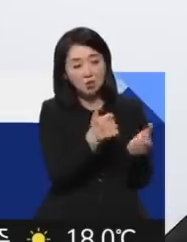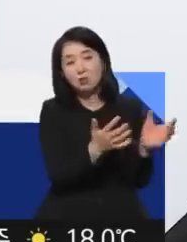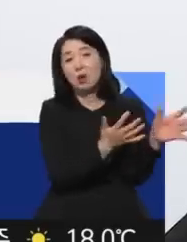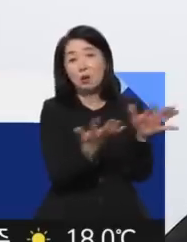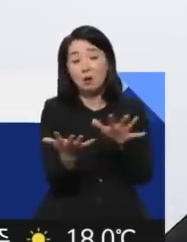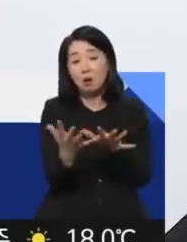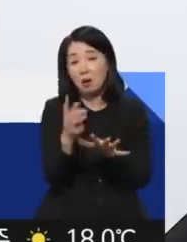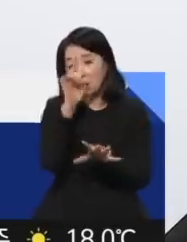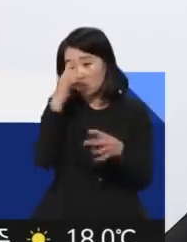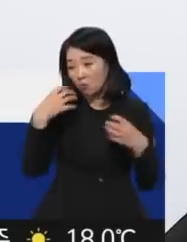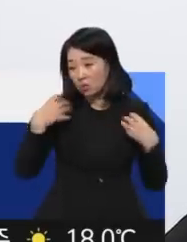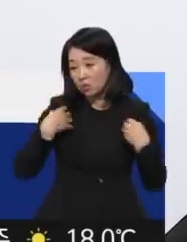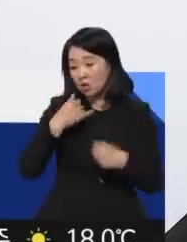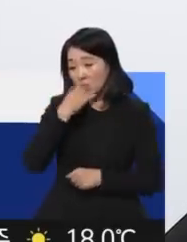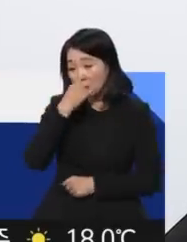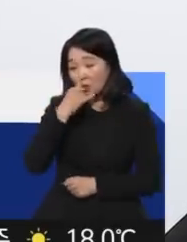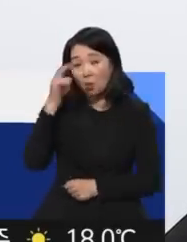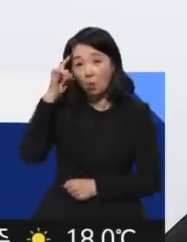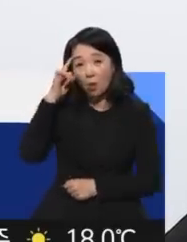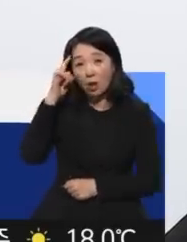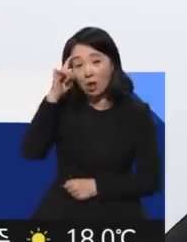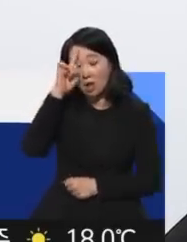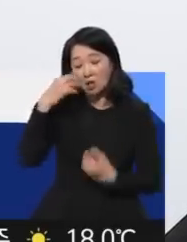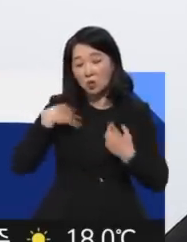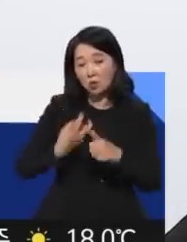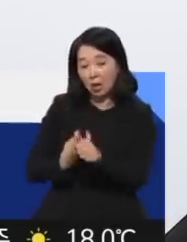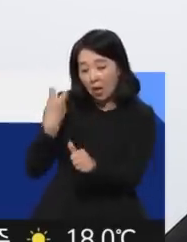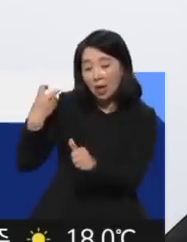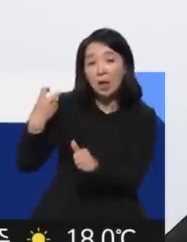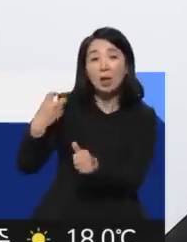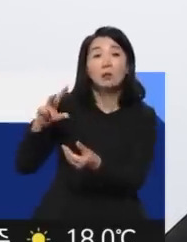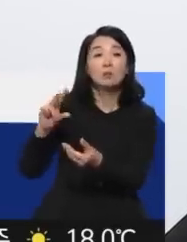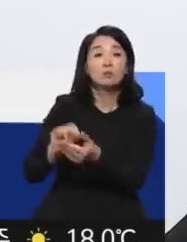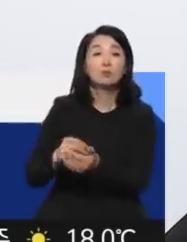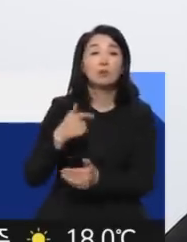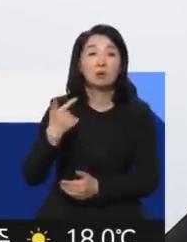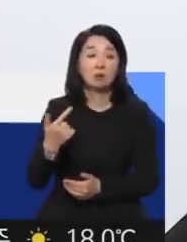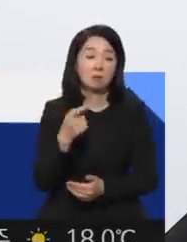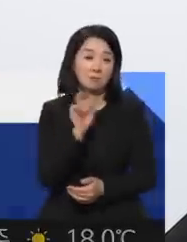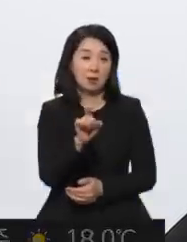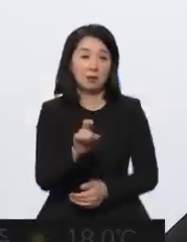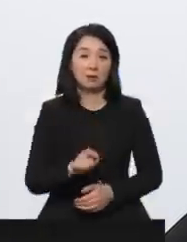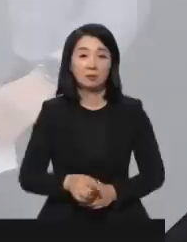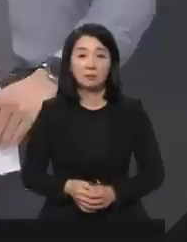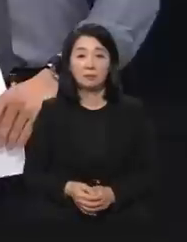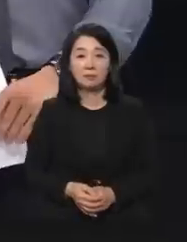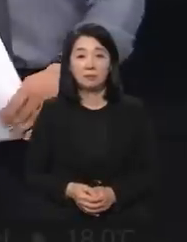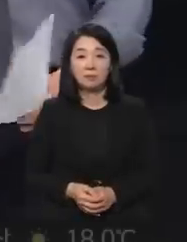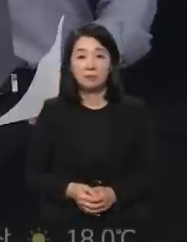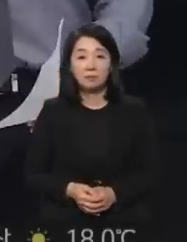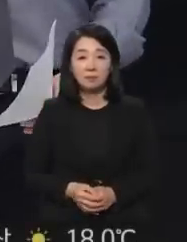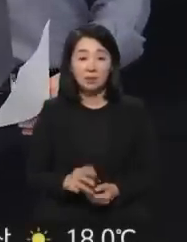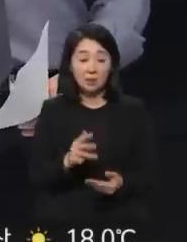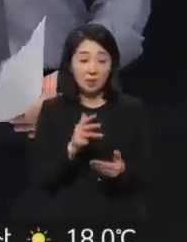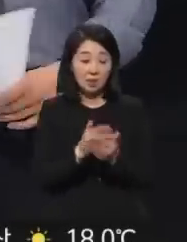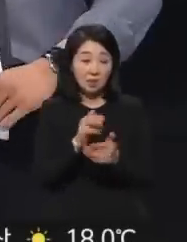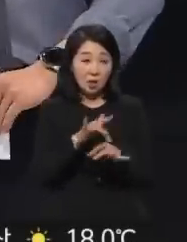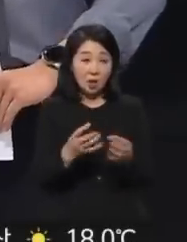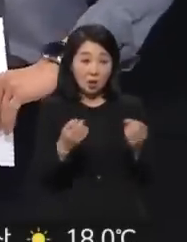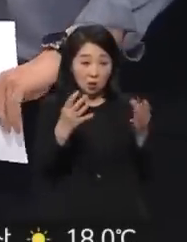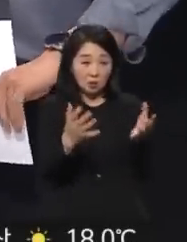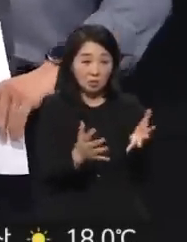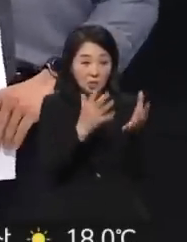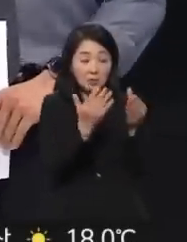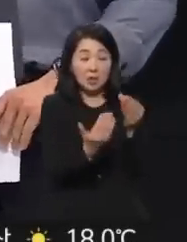경우 정권 퇴진 운동까지 끌고 갈 대형 이슈라고 적시했습니다. 이태원 헬로윈 참사